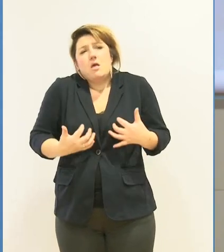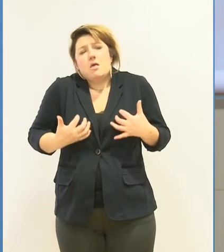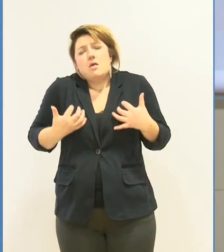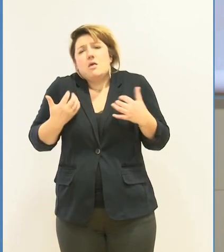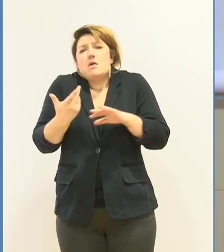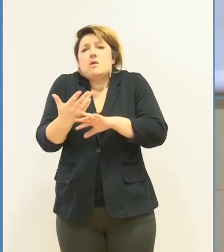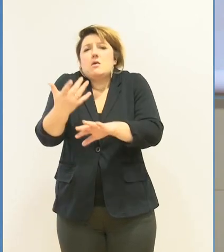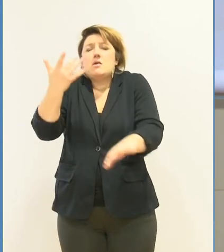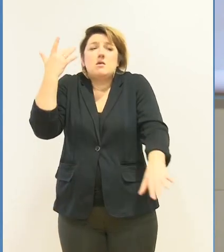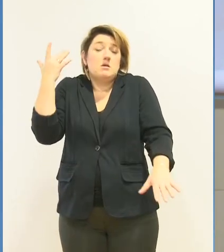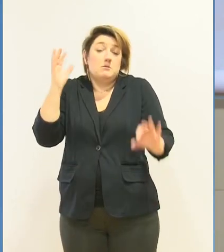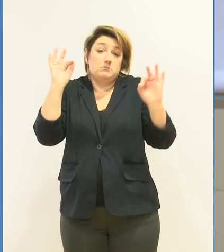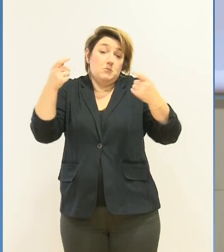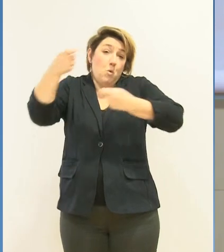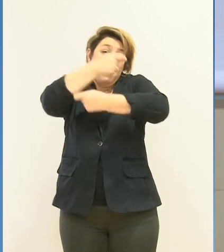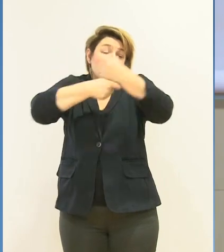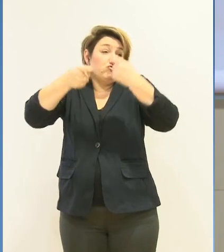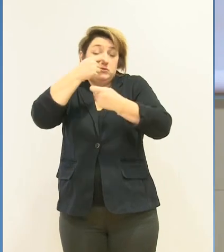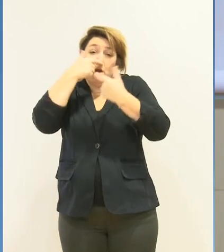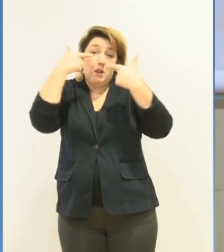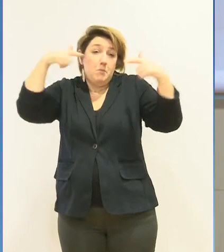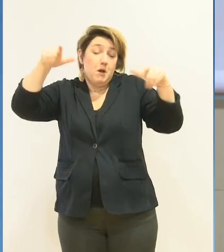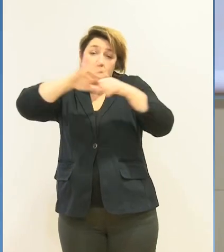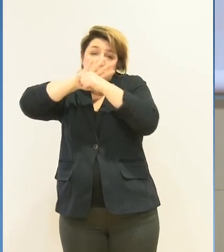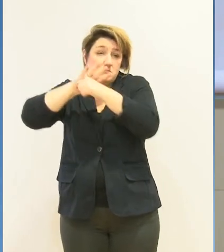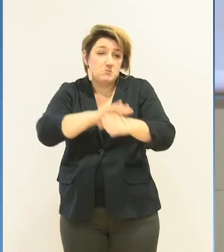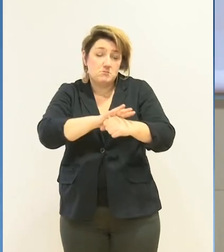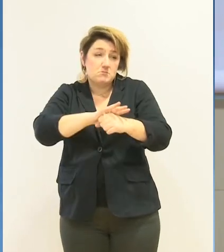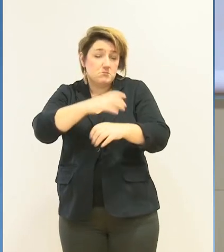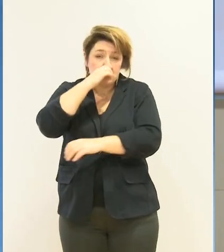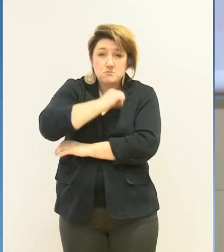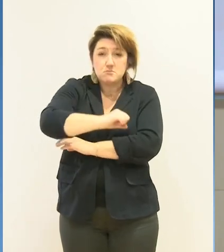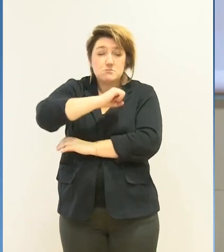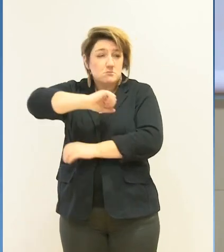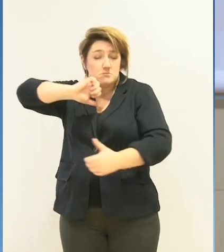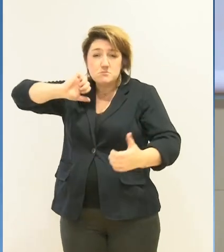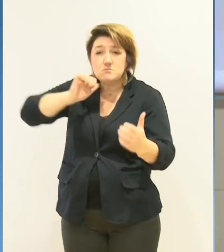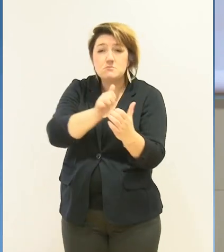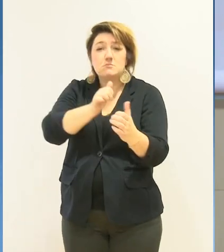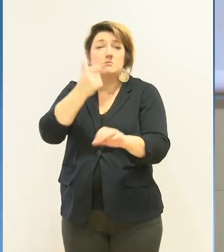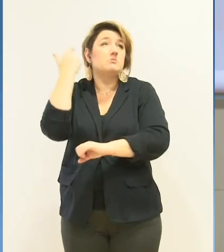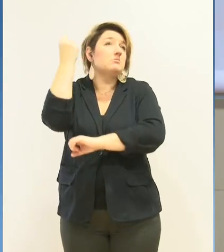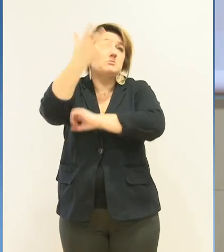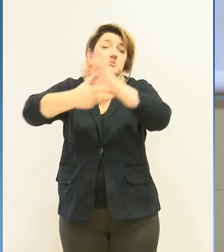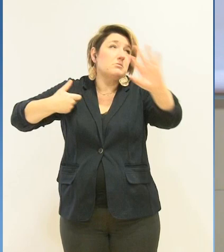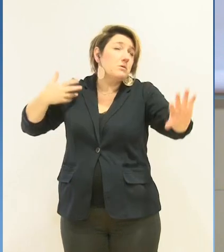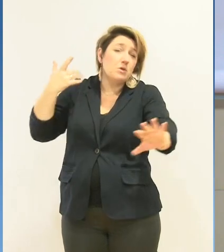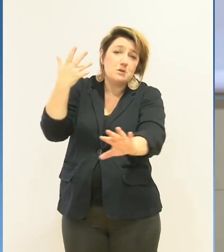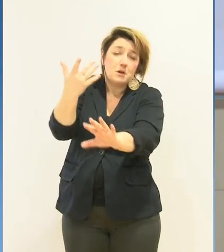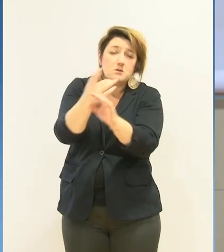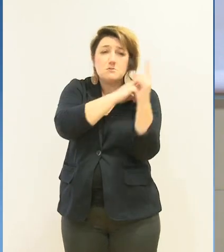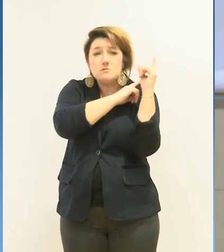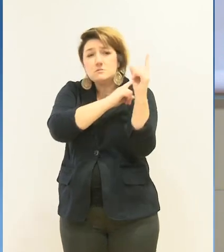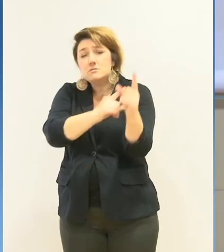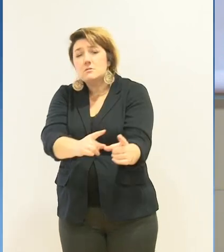néolibéral écrase rationalise optimise qu'on pressent depuis des décennies cette france